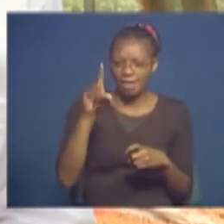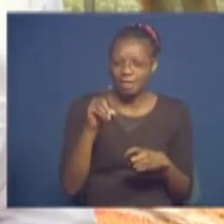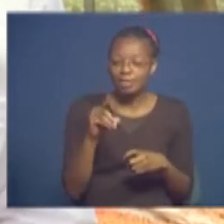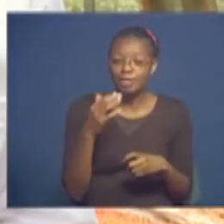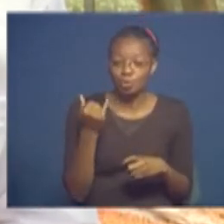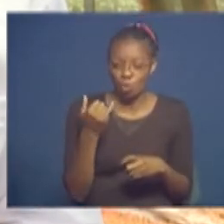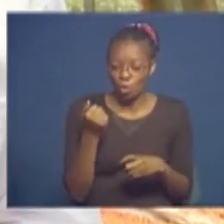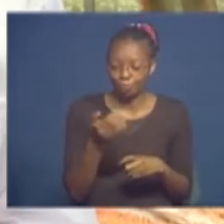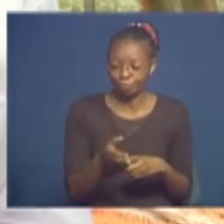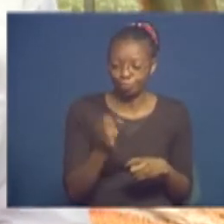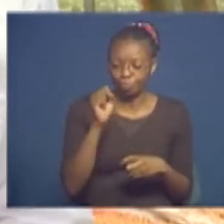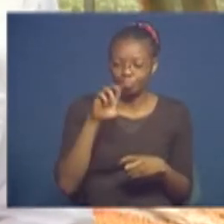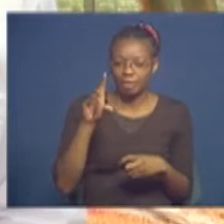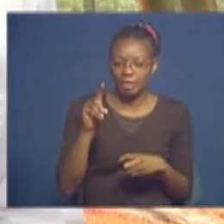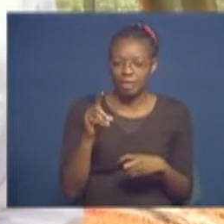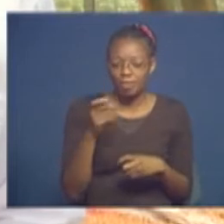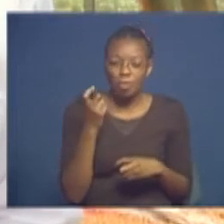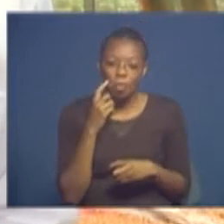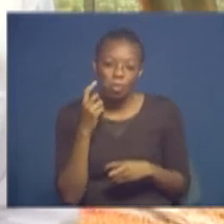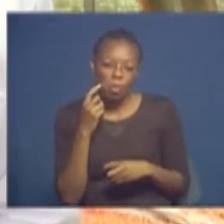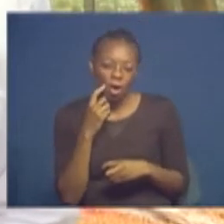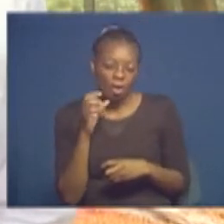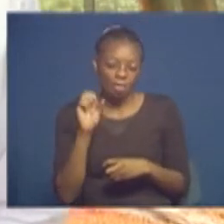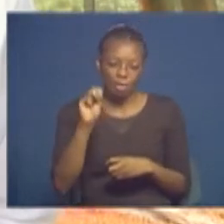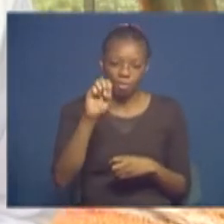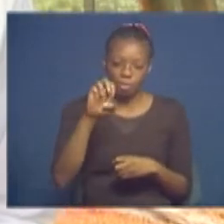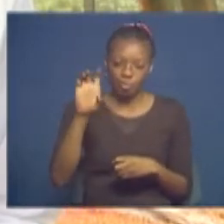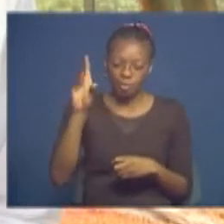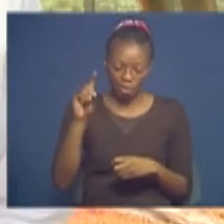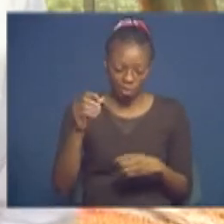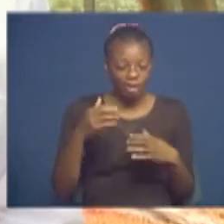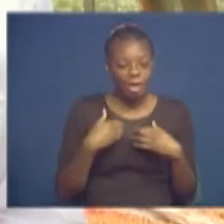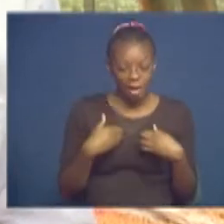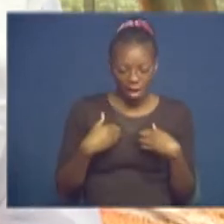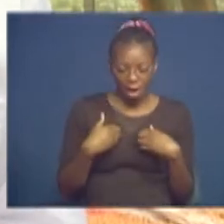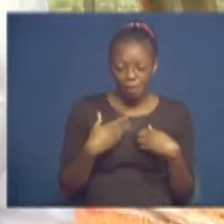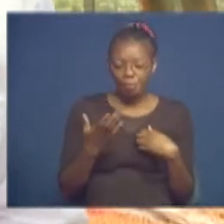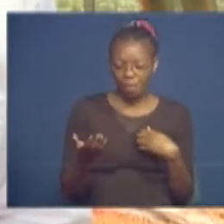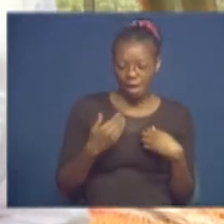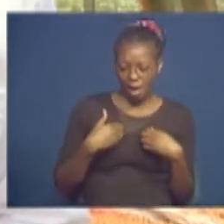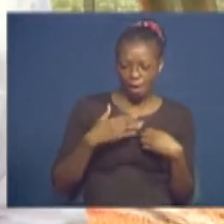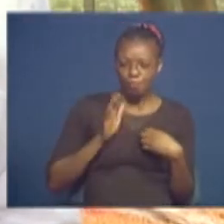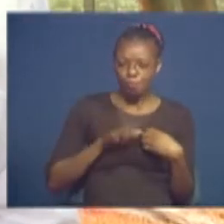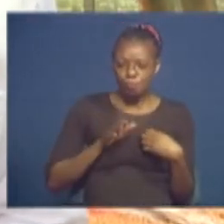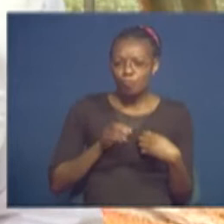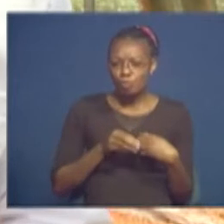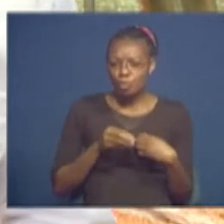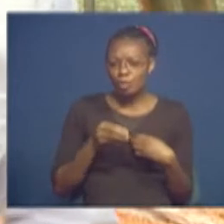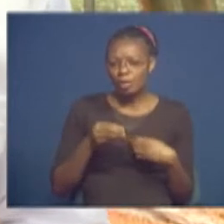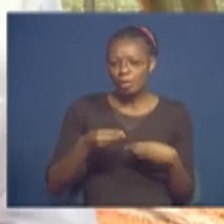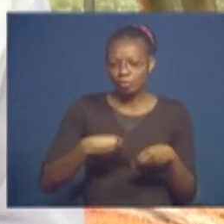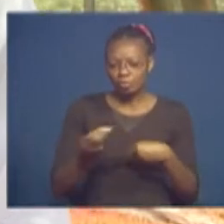masoko, hata wale wa mama ambao wanauza utapata wako na hizi mbegu, wanakupimia kwa kijiko, lakini